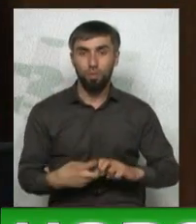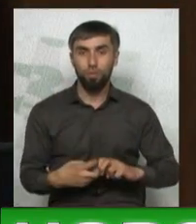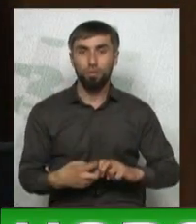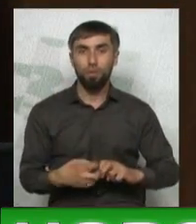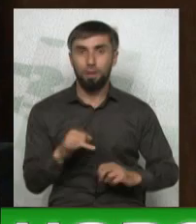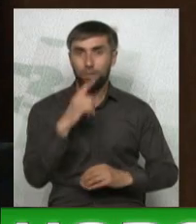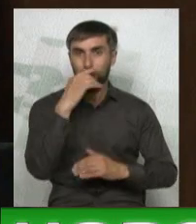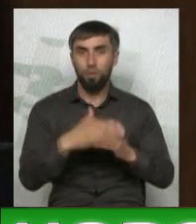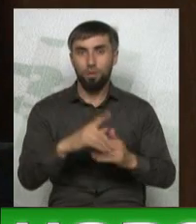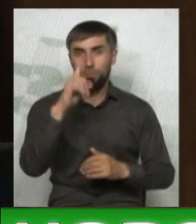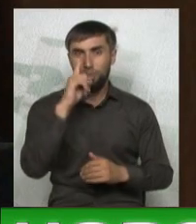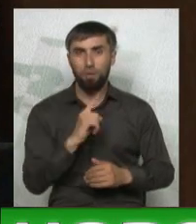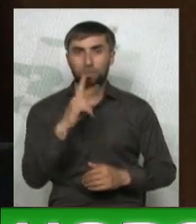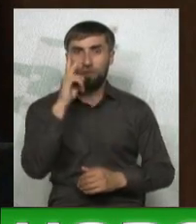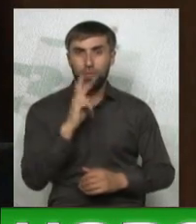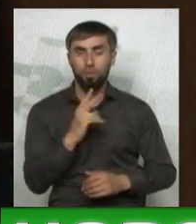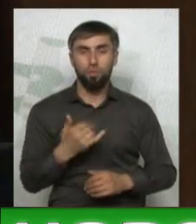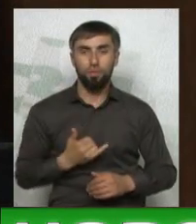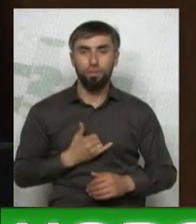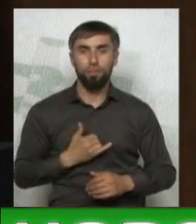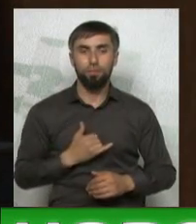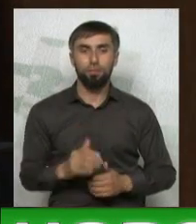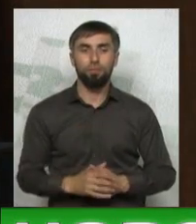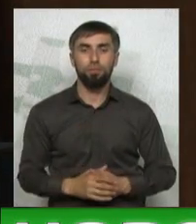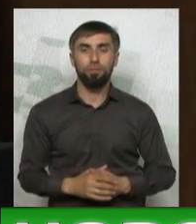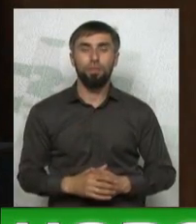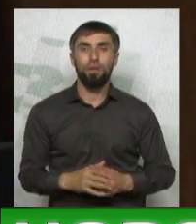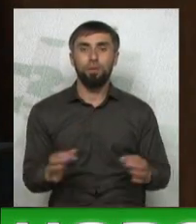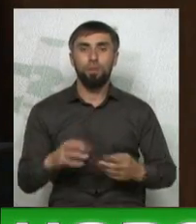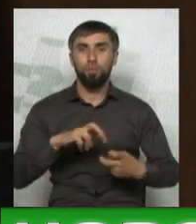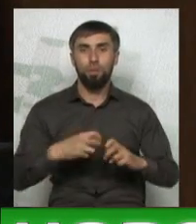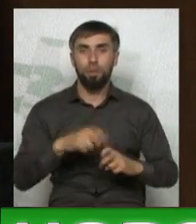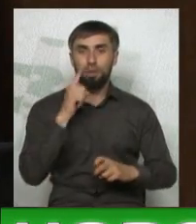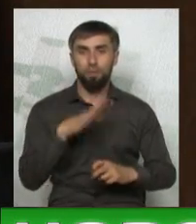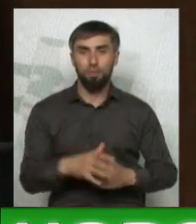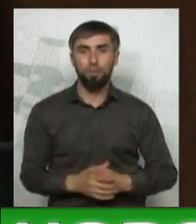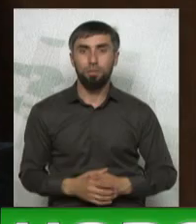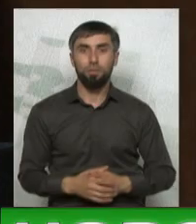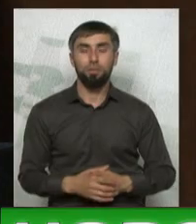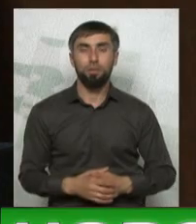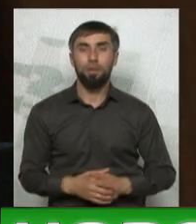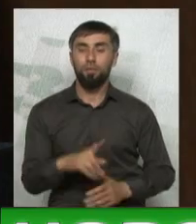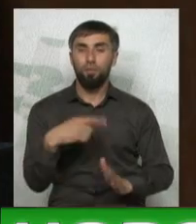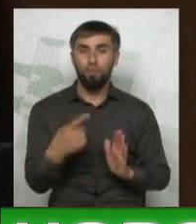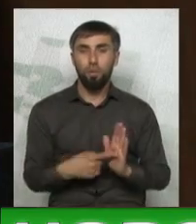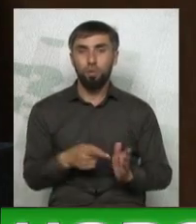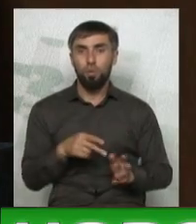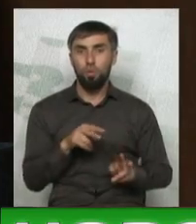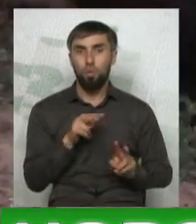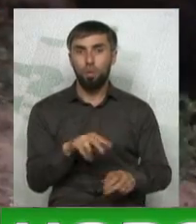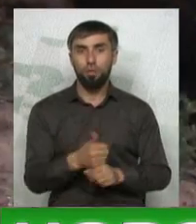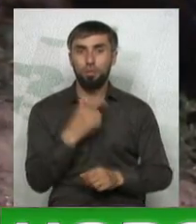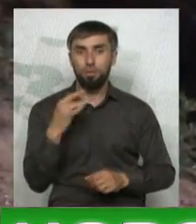в ближайшие месяца 2 уже у нас, я надеюсь, что не будет проблем с водой. Данный вопрос находится под контролем главы